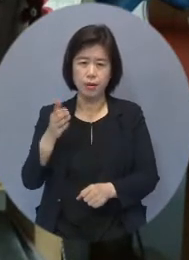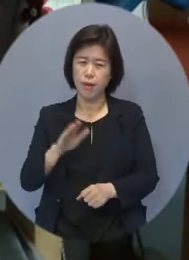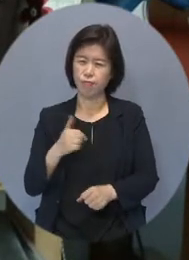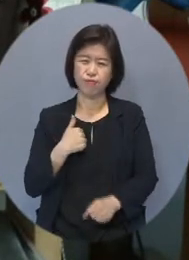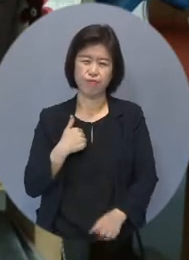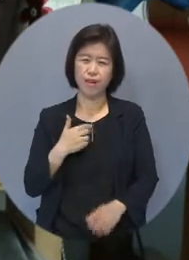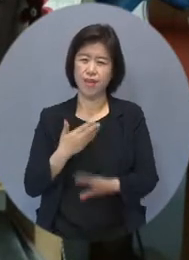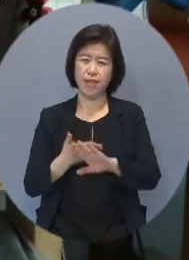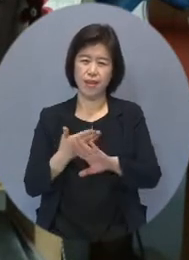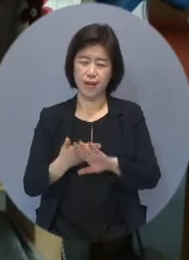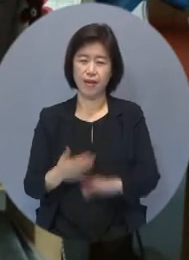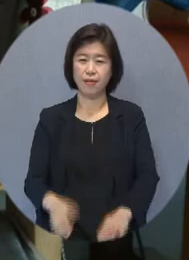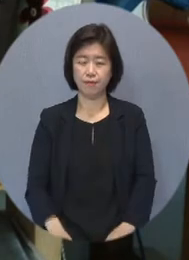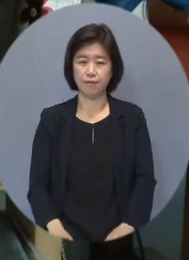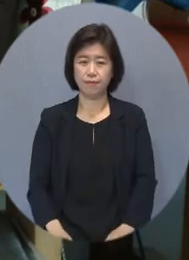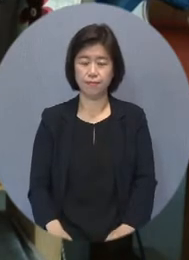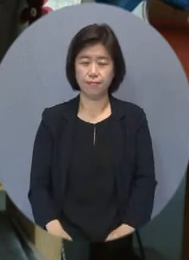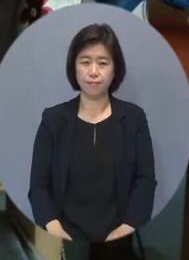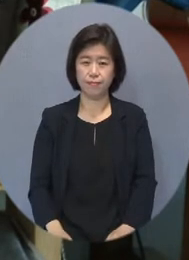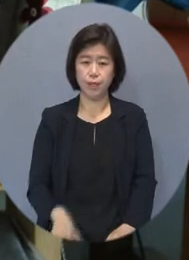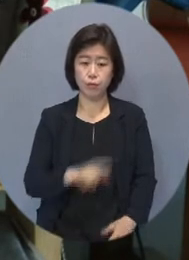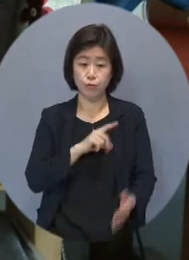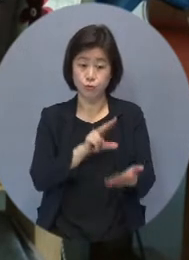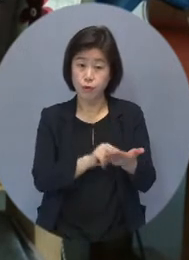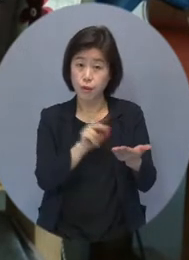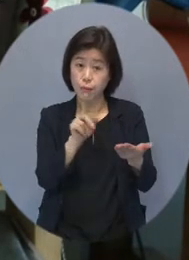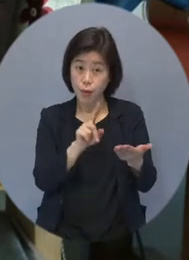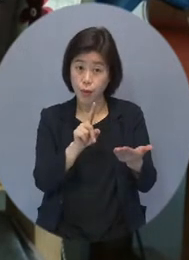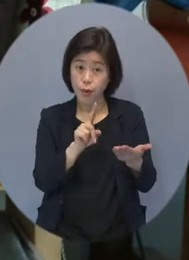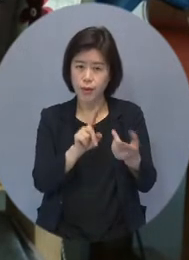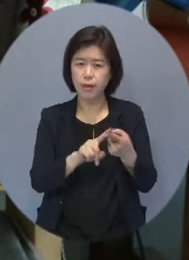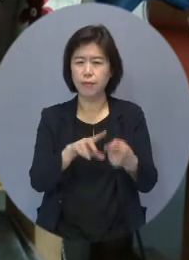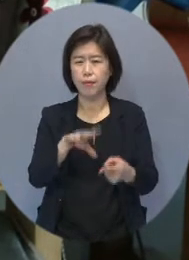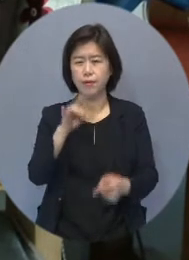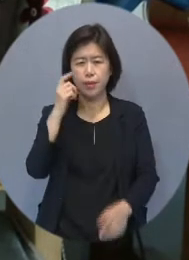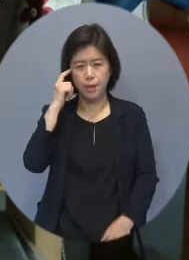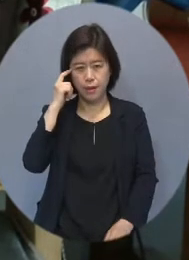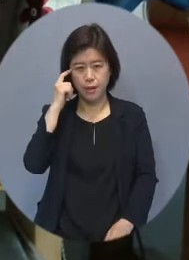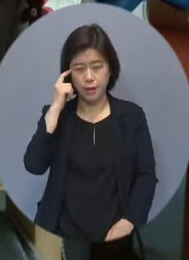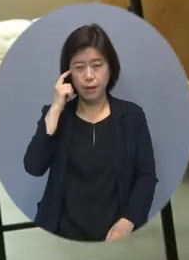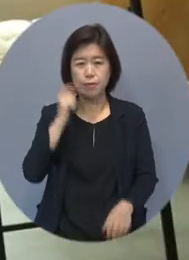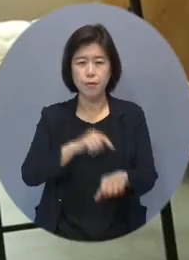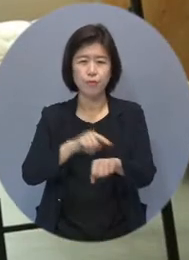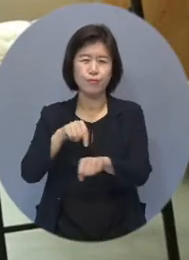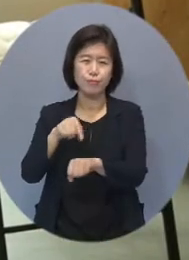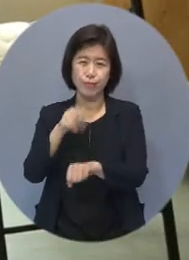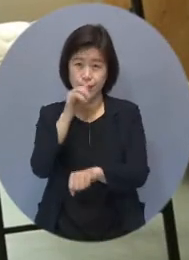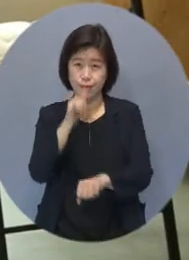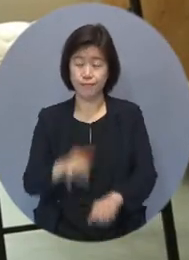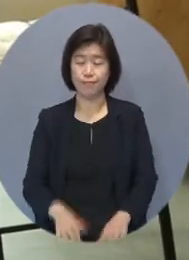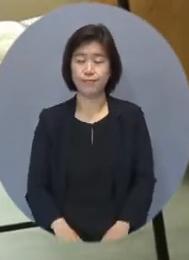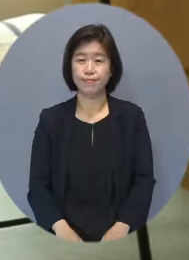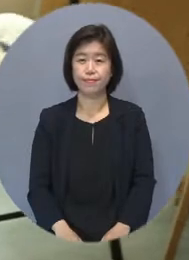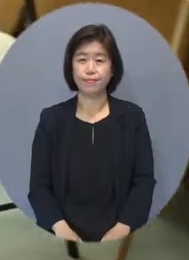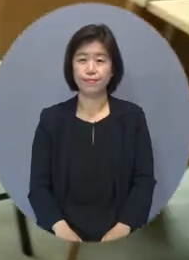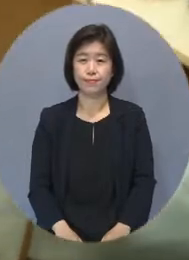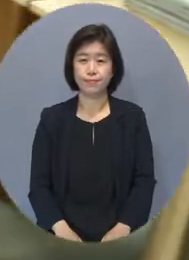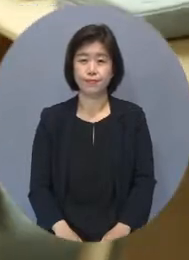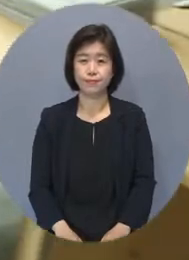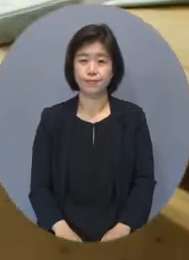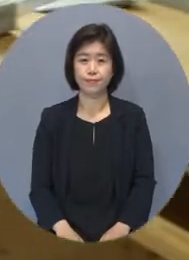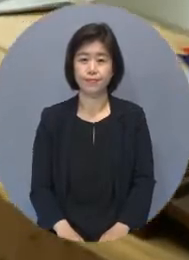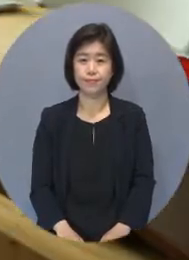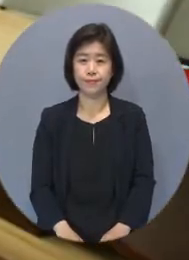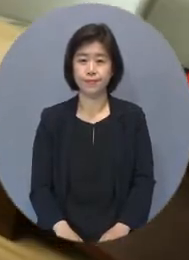제작자들이 어떠한 책을 만들 것인가가 가장 중요한 요점으로 보고 있습니다. 이쪽에 안쪽에 안쪽에 그치, 그치.